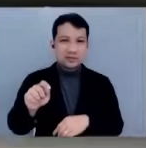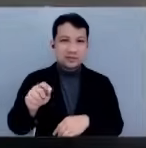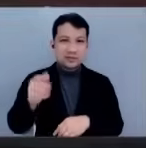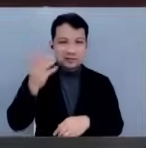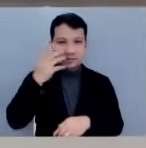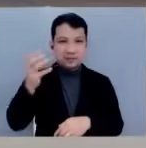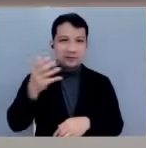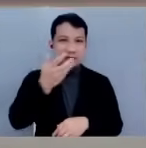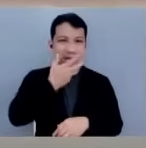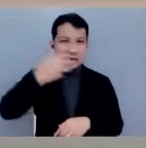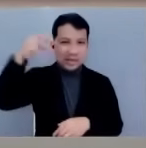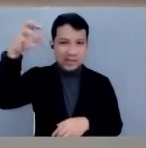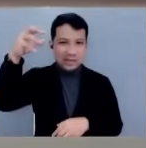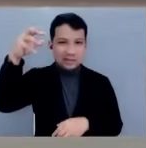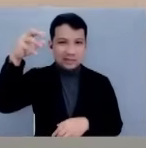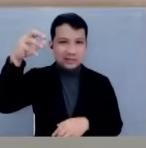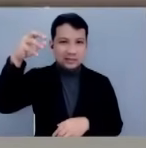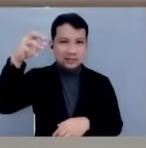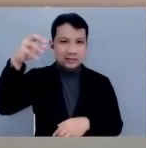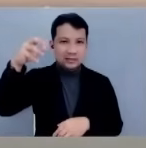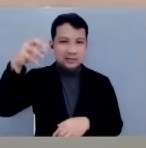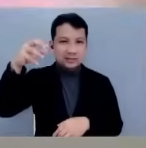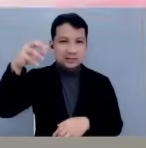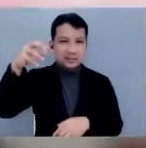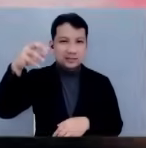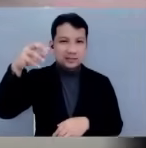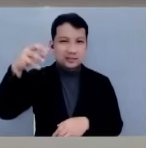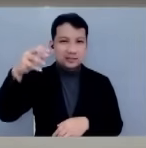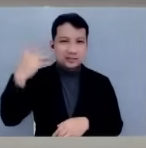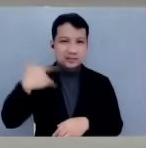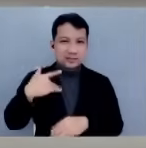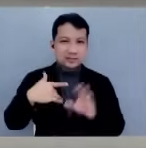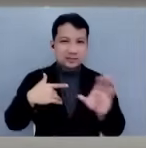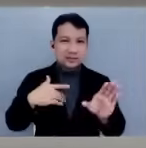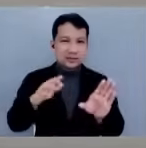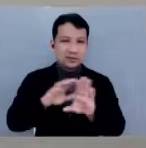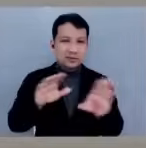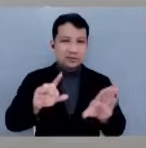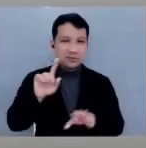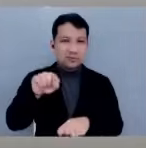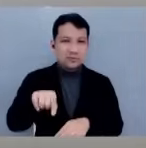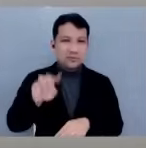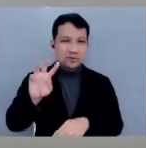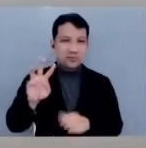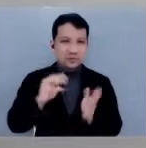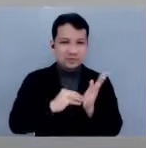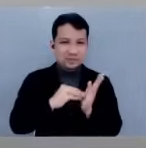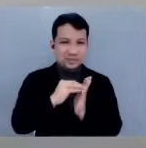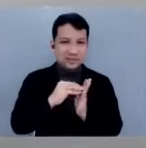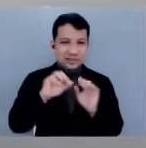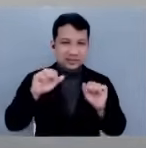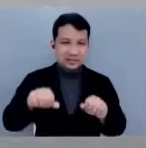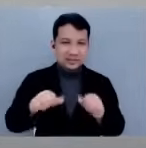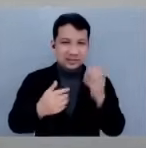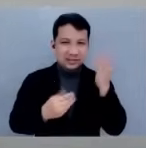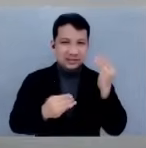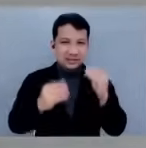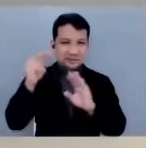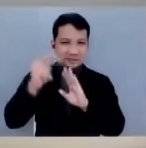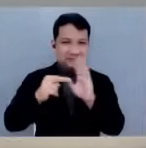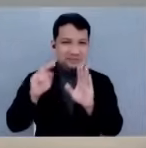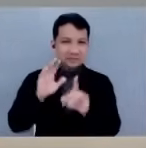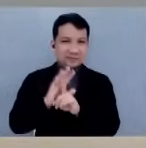ng araw kaya sila tumiskarte. 1.4 million views na ang in-upload na video na yan